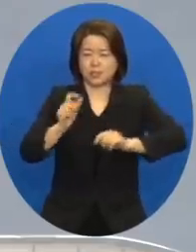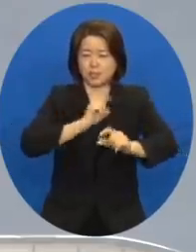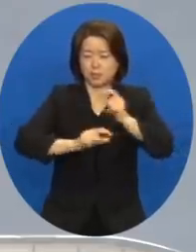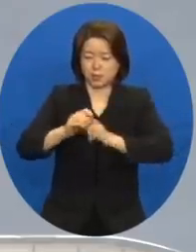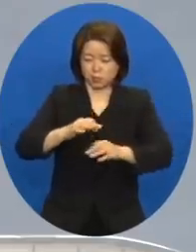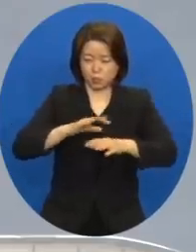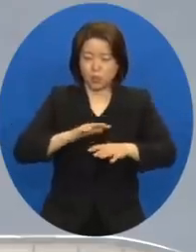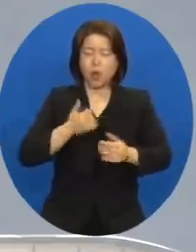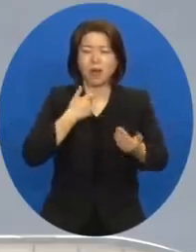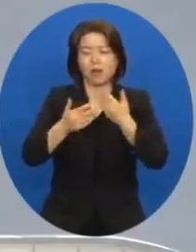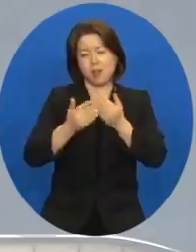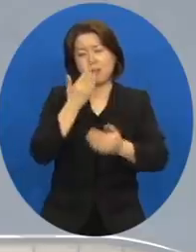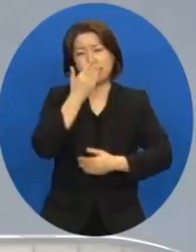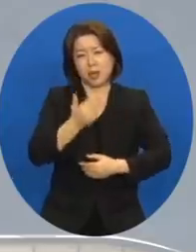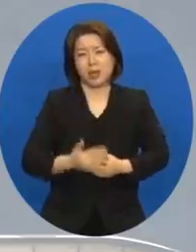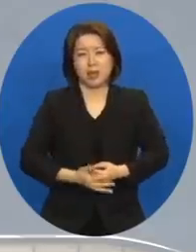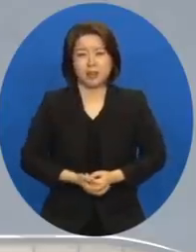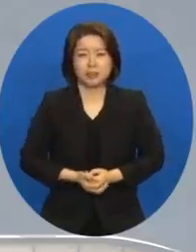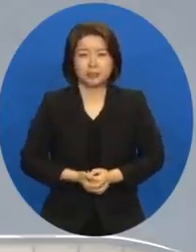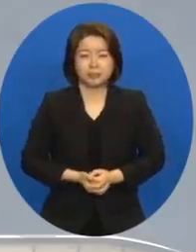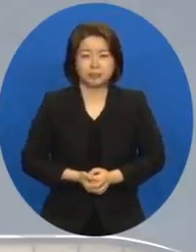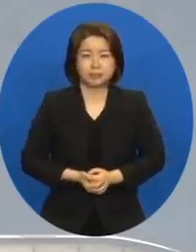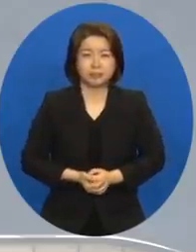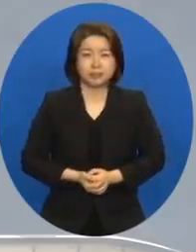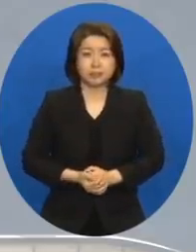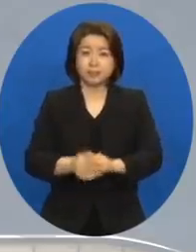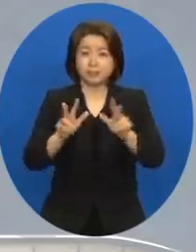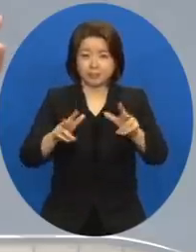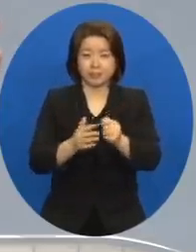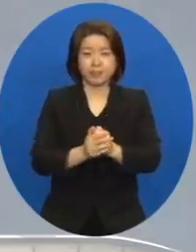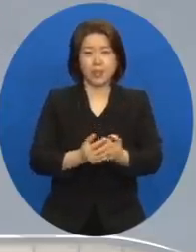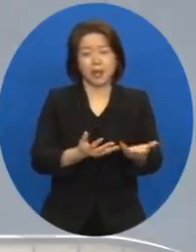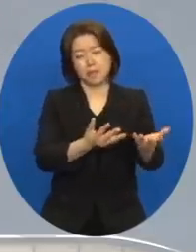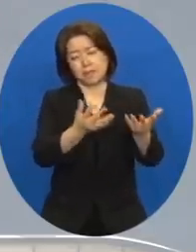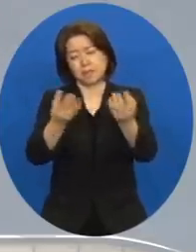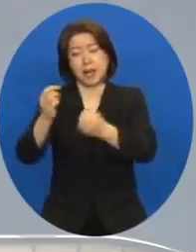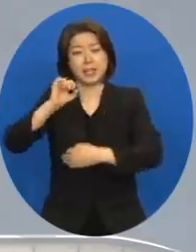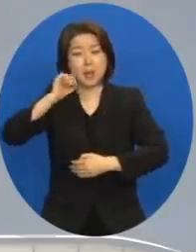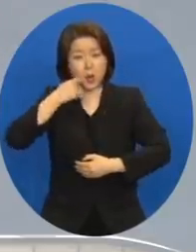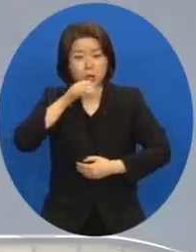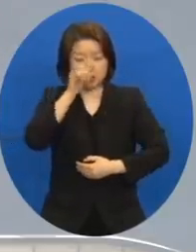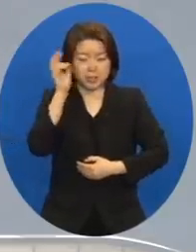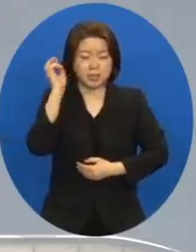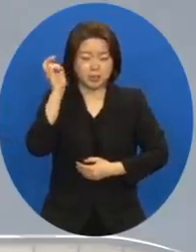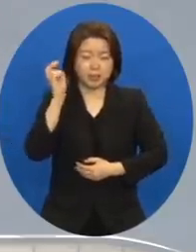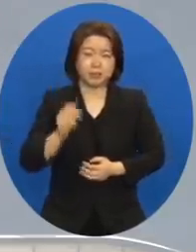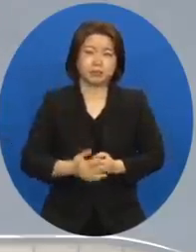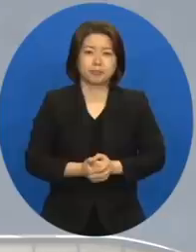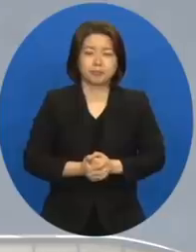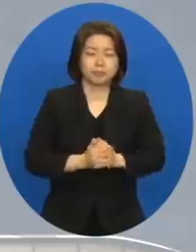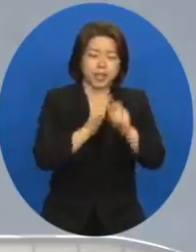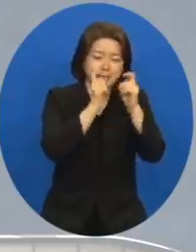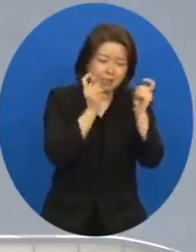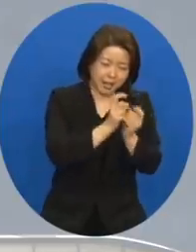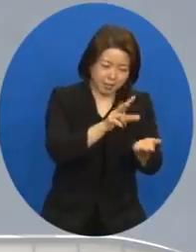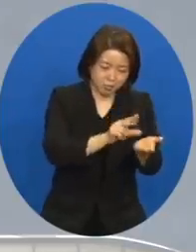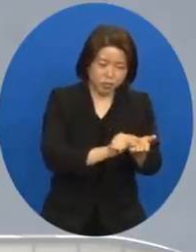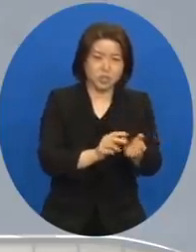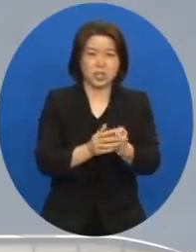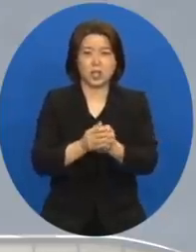놀랍게 경험을 하게 되요 지금도 많은 어려움이 있으실 겁니다 개인적인 문제